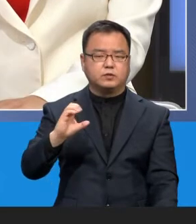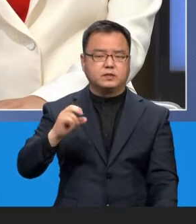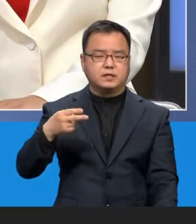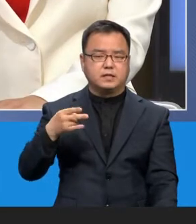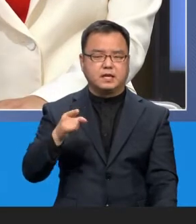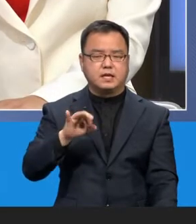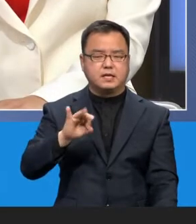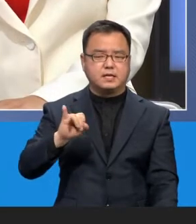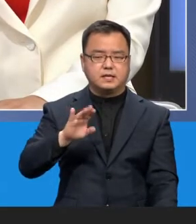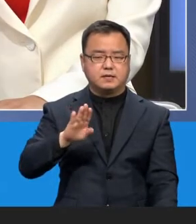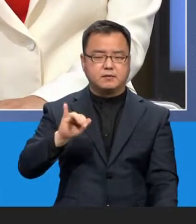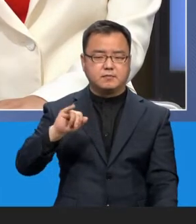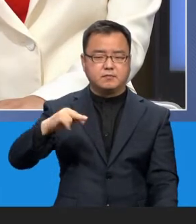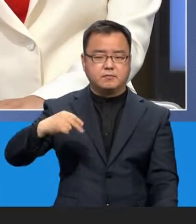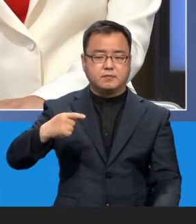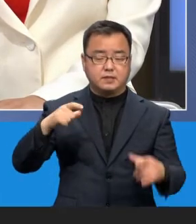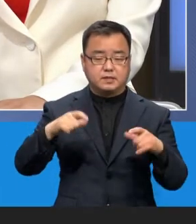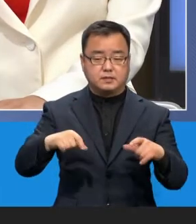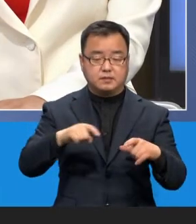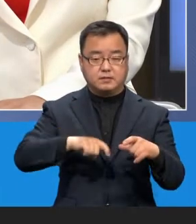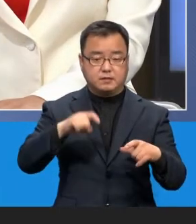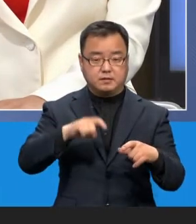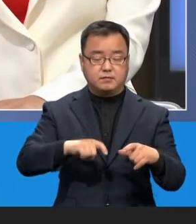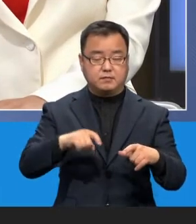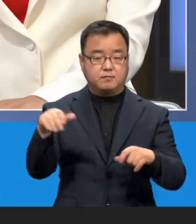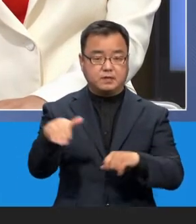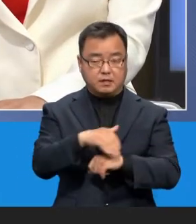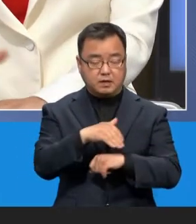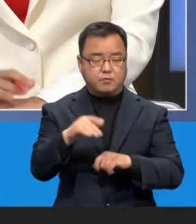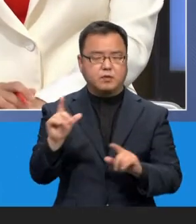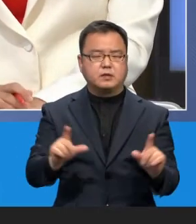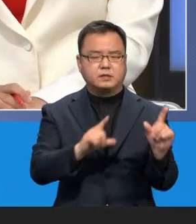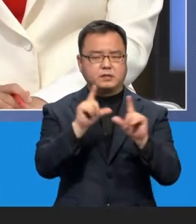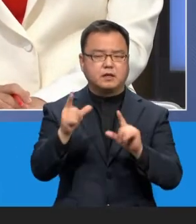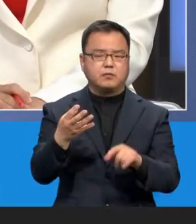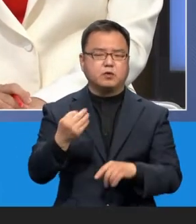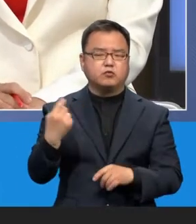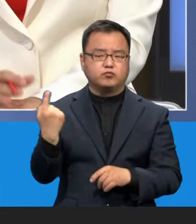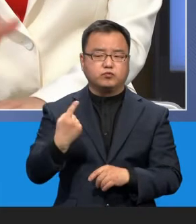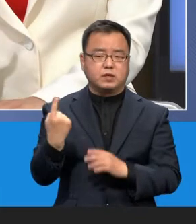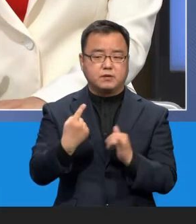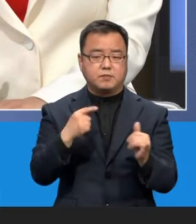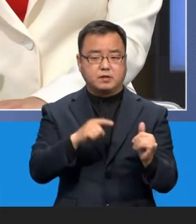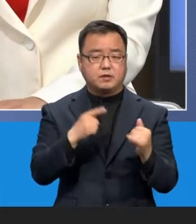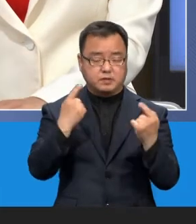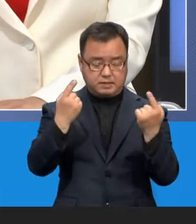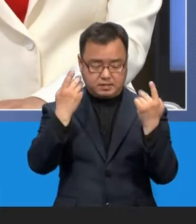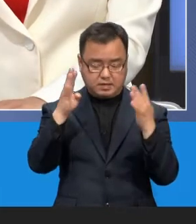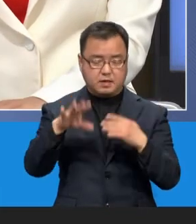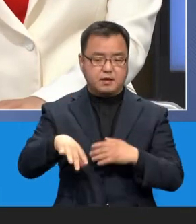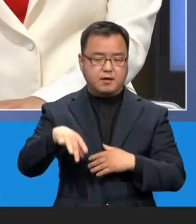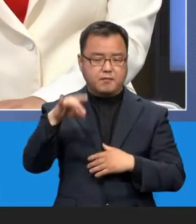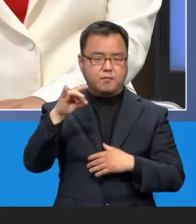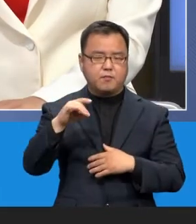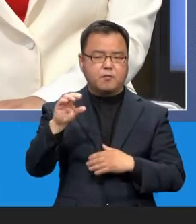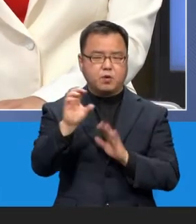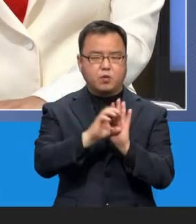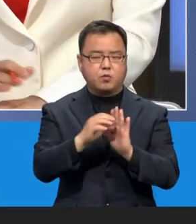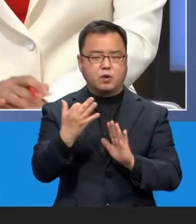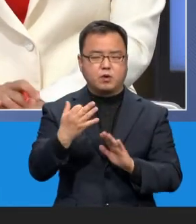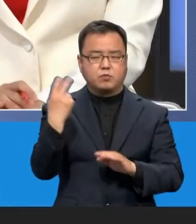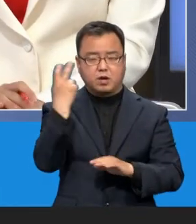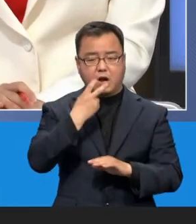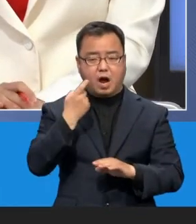지역에 거주하거나 근무하는 수천명의 사람들에게 대학이 나서서 공짜로 코론 알고 검사를 해